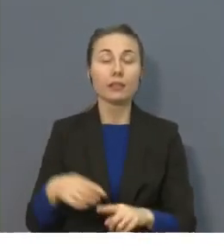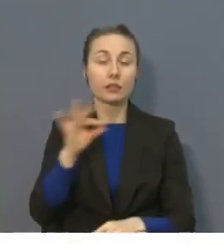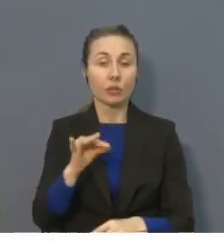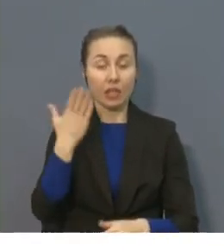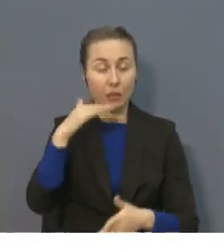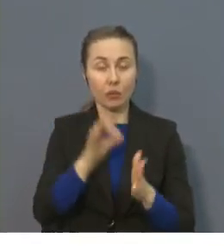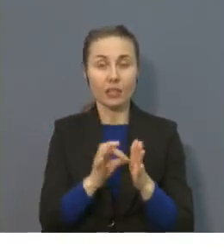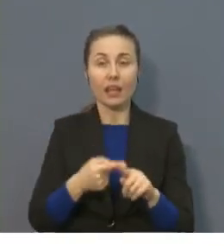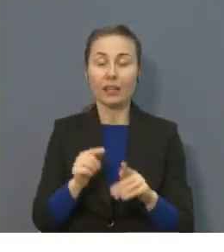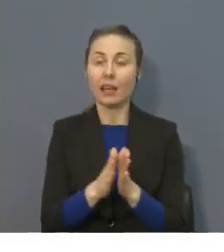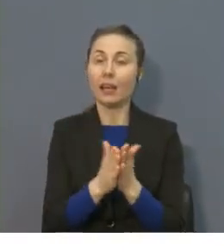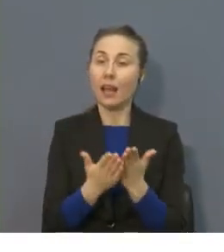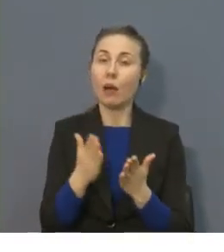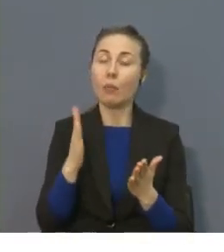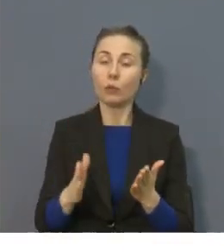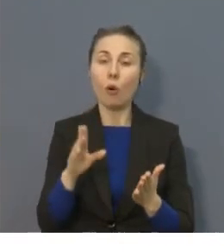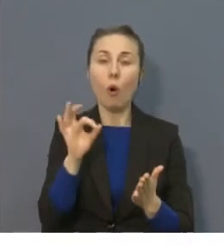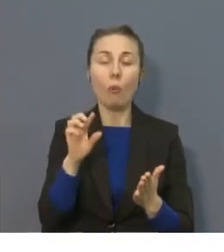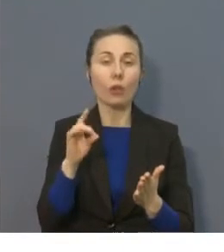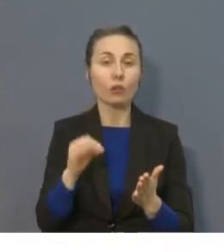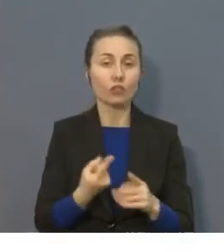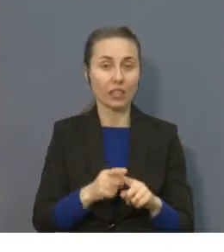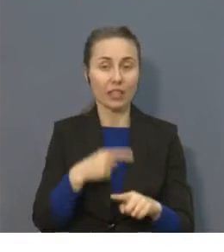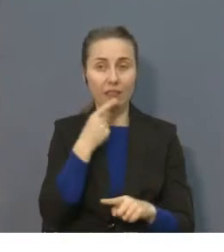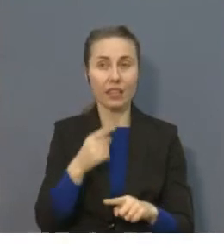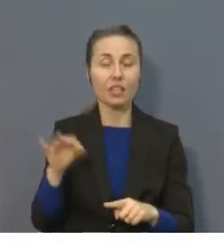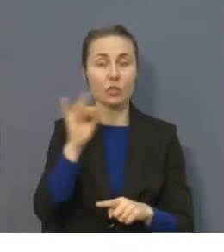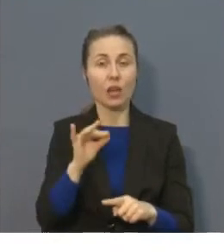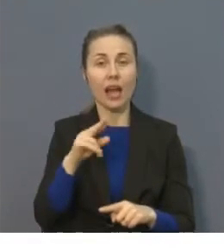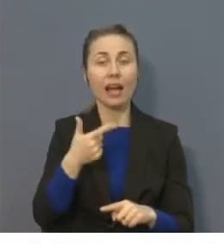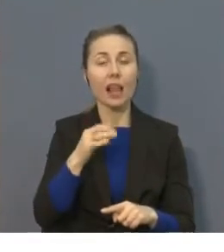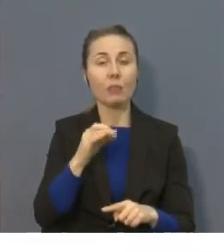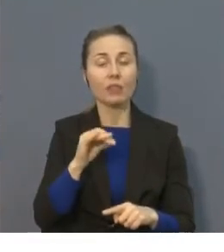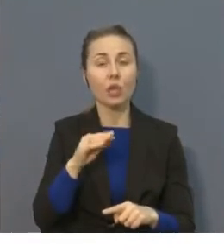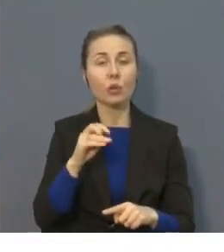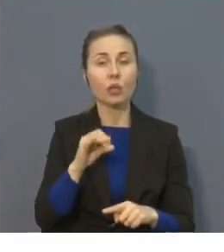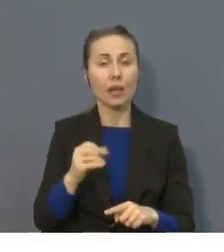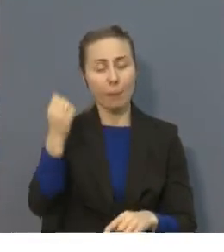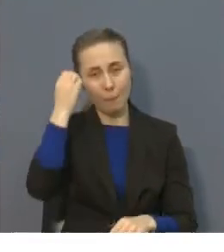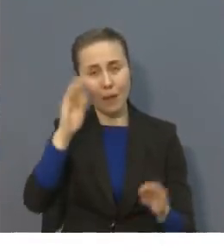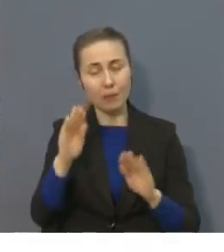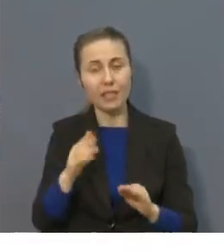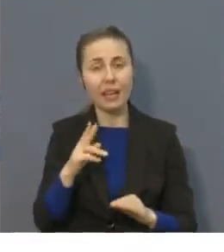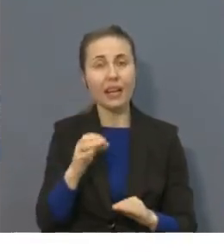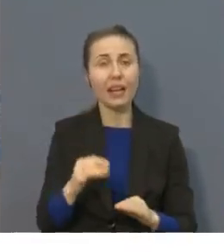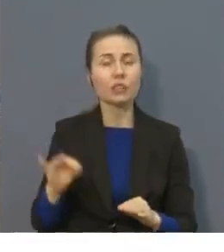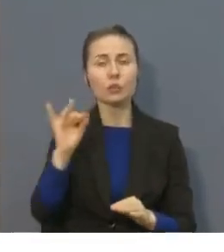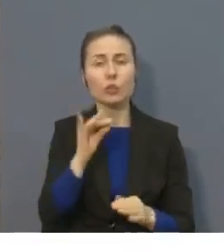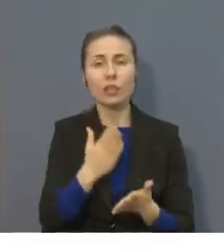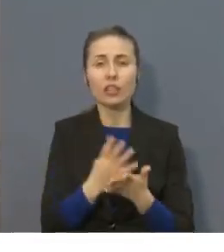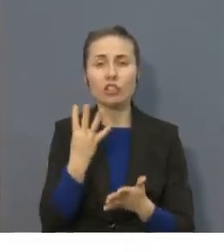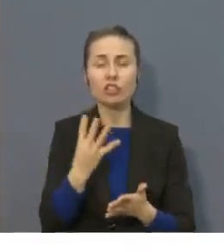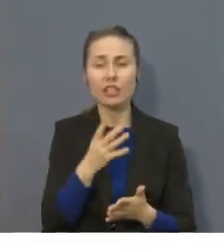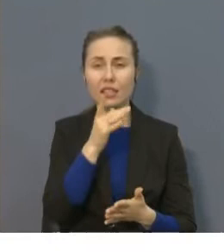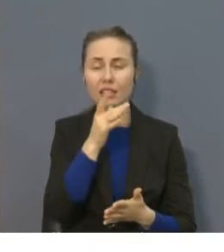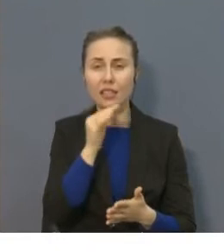кітап. Тарихшы Ғалымтай Төлепбергенов осылай дейді. Облыс аумағындағы ескерткіштердің 4000 жылдық тарихы бар. Яғни арғы бабаларымыз бұл өлкеде тас,